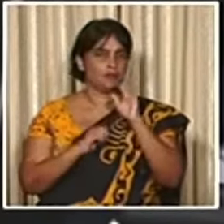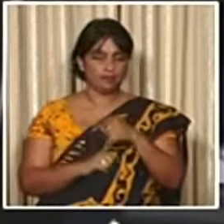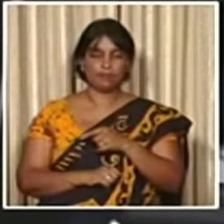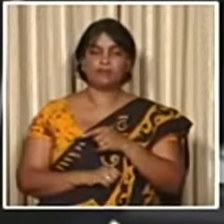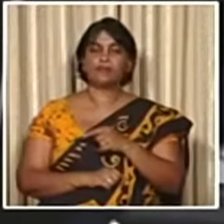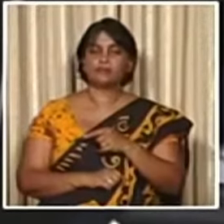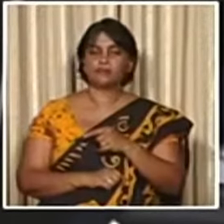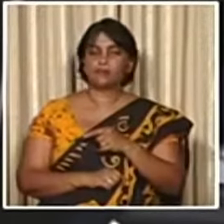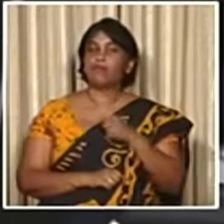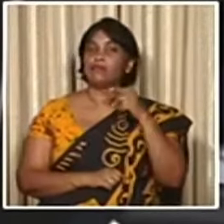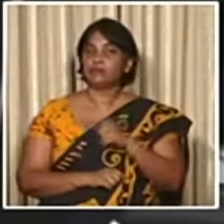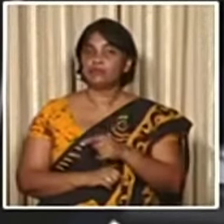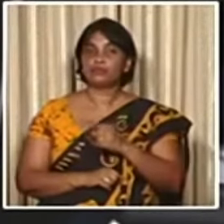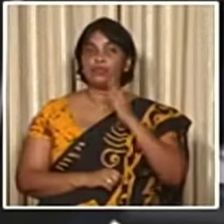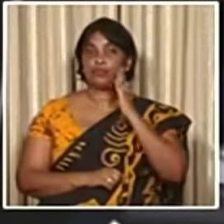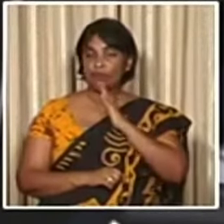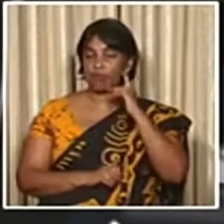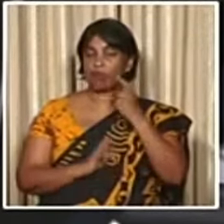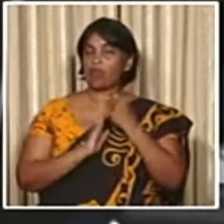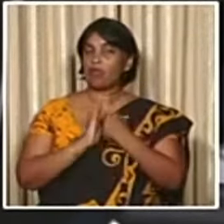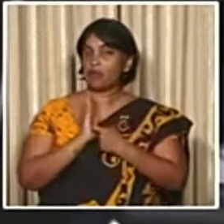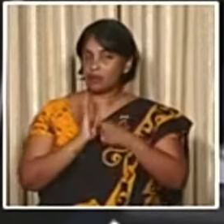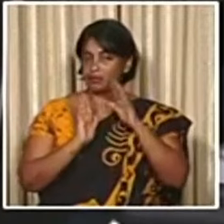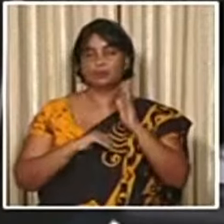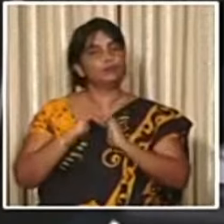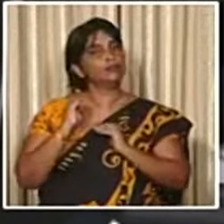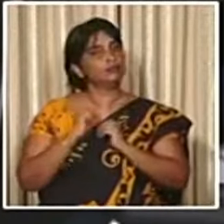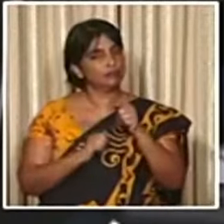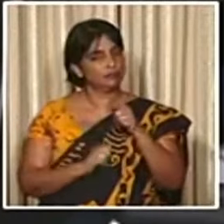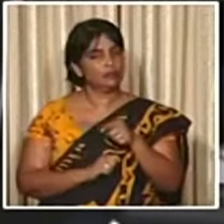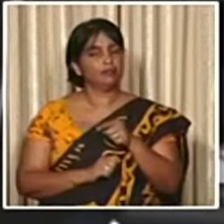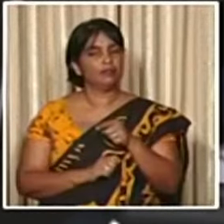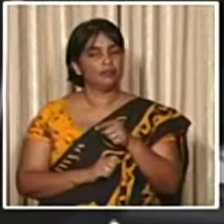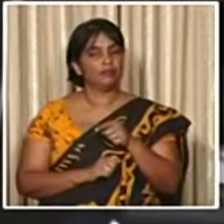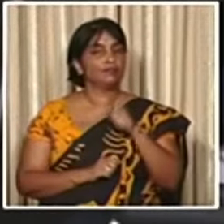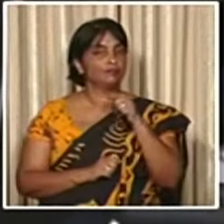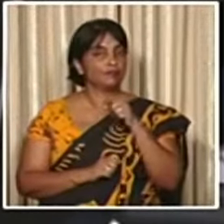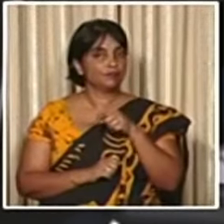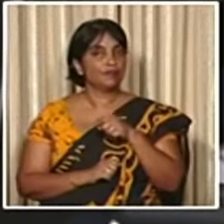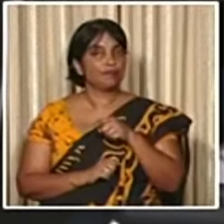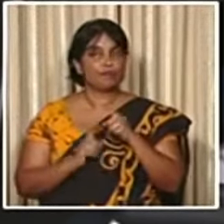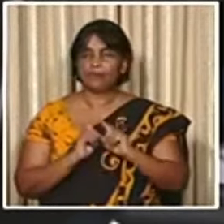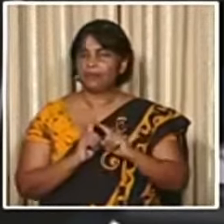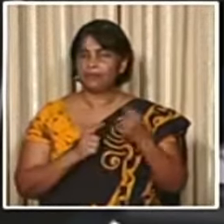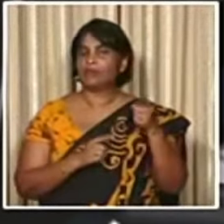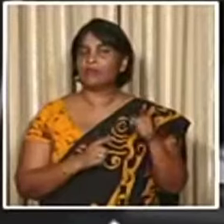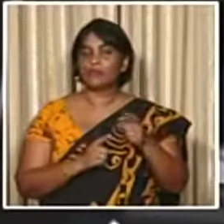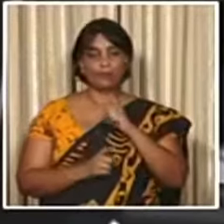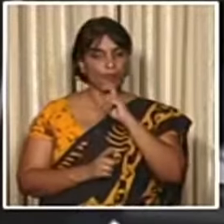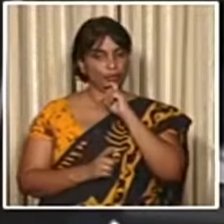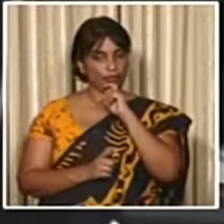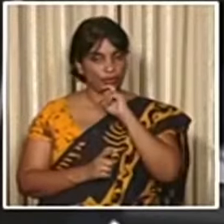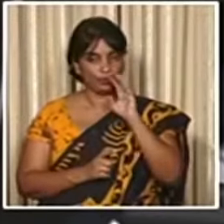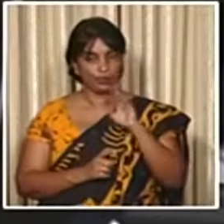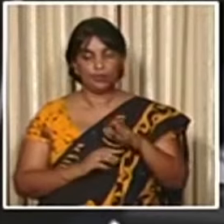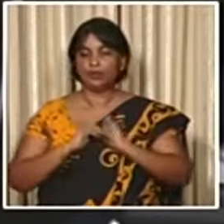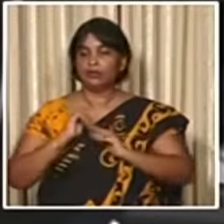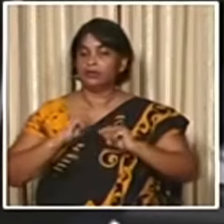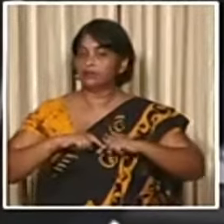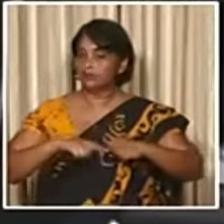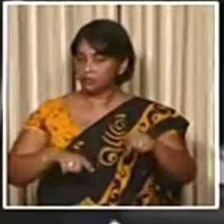නිසා. මේක රෝමලන්දේශයේ නීතිය තියෙන ක්‍රමයක්. දැන් මෙතන වෙනස, අධිකරණයක් විසින් ගත